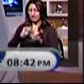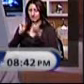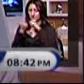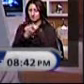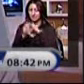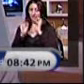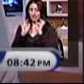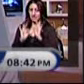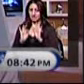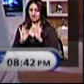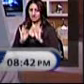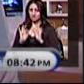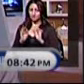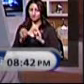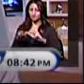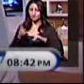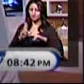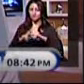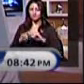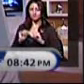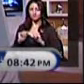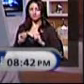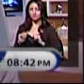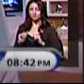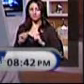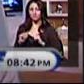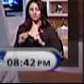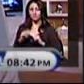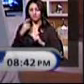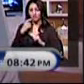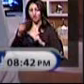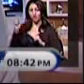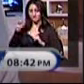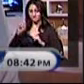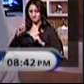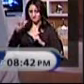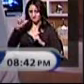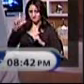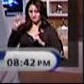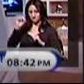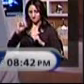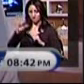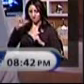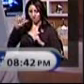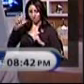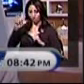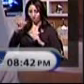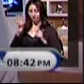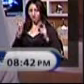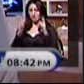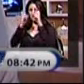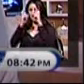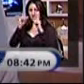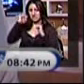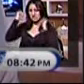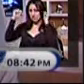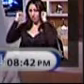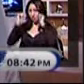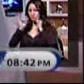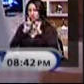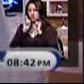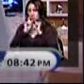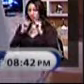85 مليون، الثوره عملها 20 مليون واحد. في طبعا فلول النظام السابق دول بيبقوا ضد الثوره، معروف طبعا مفهوم.